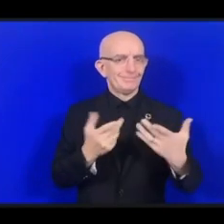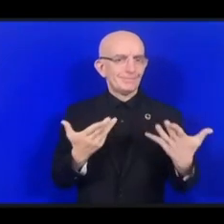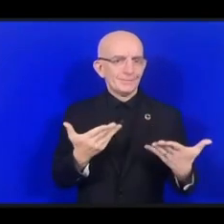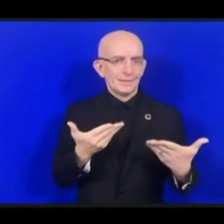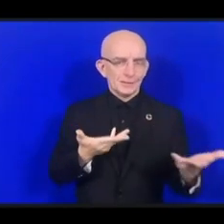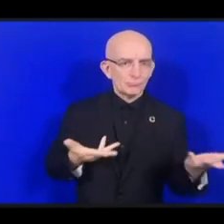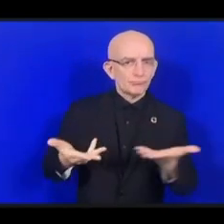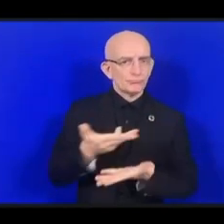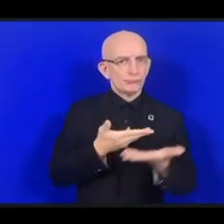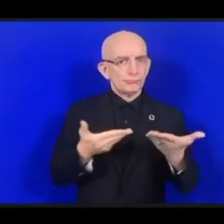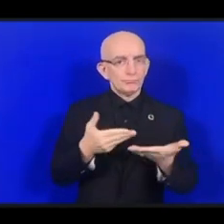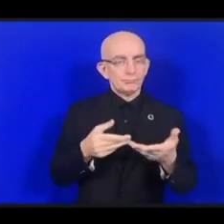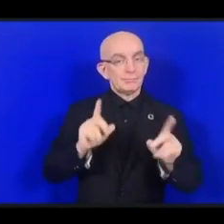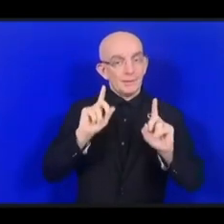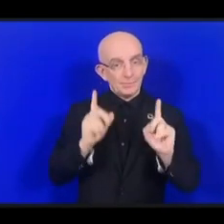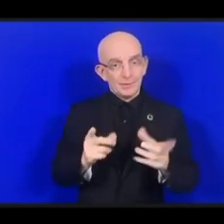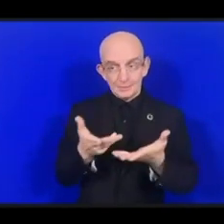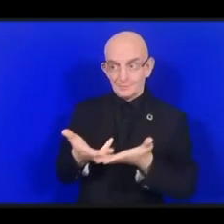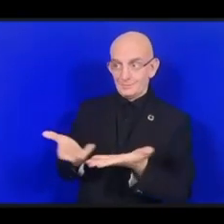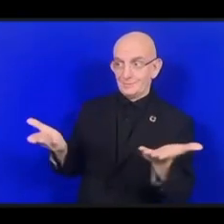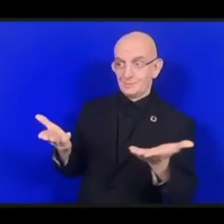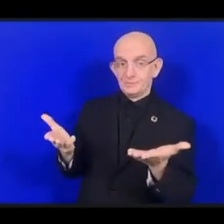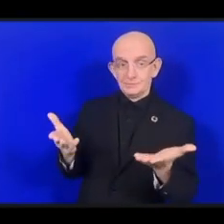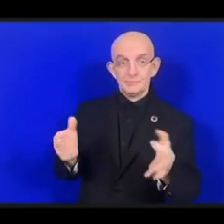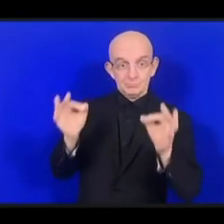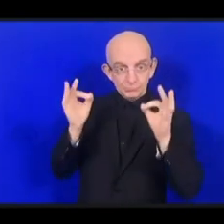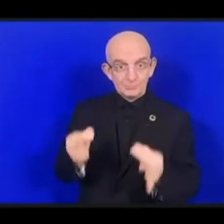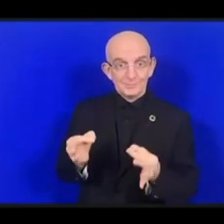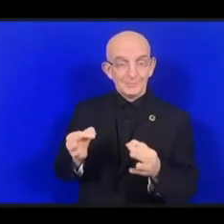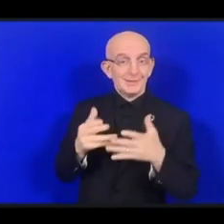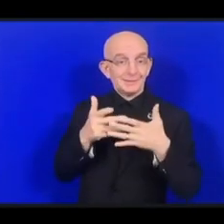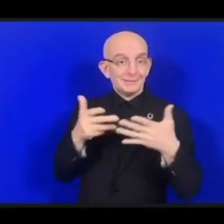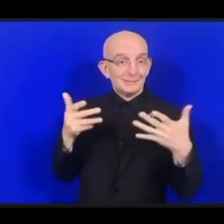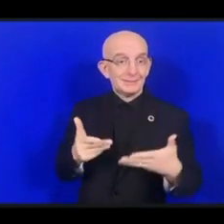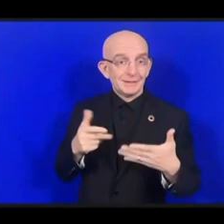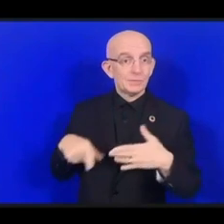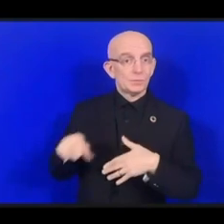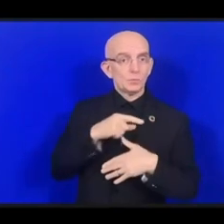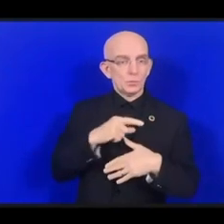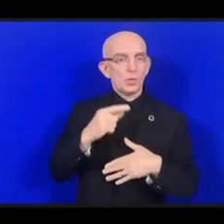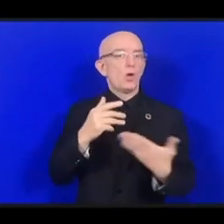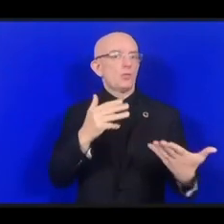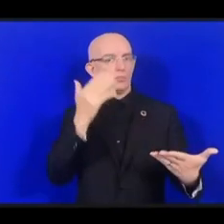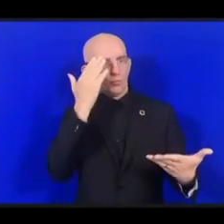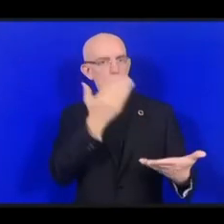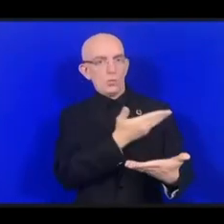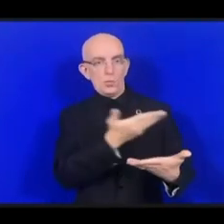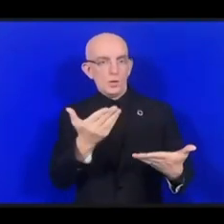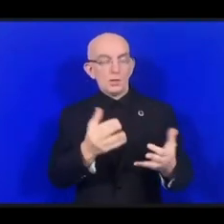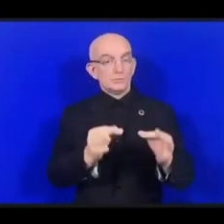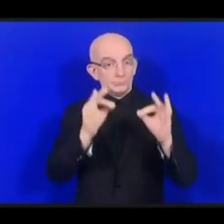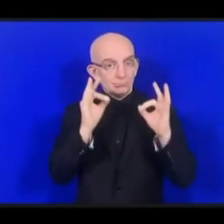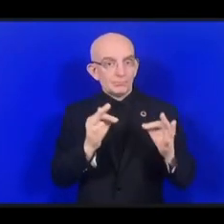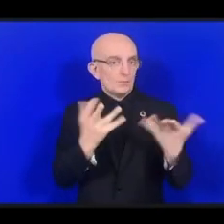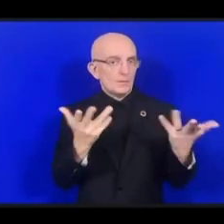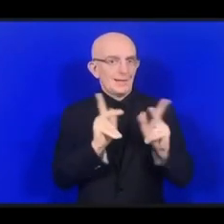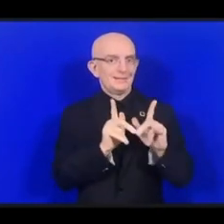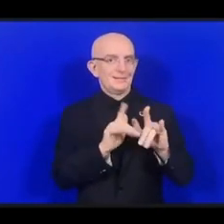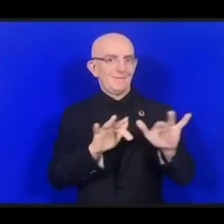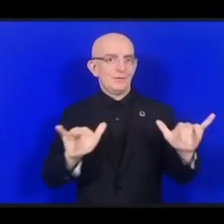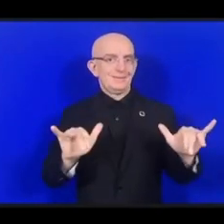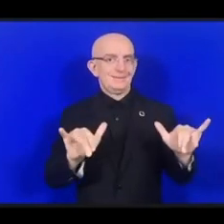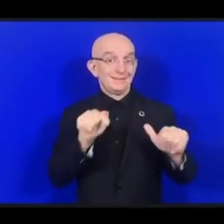التنوع حان الاوان لكي نتمكن من اتباع نهج